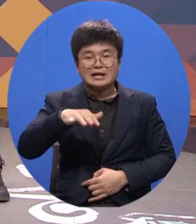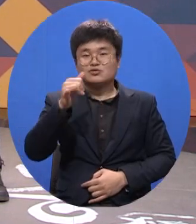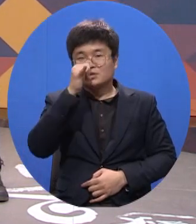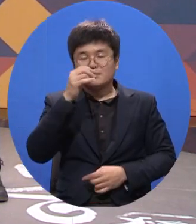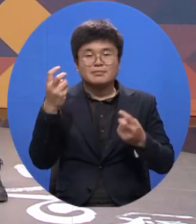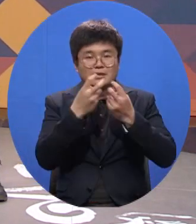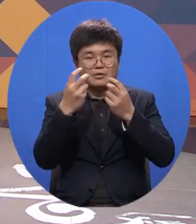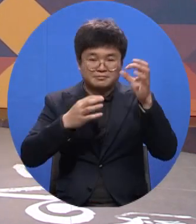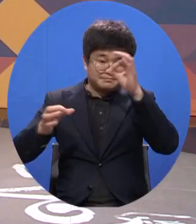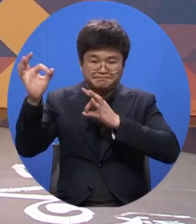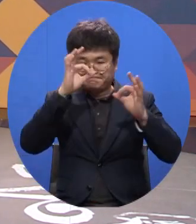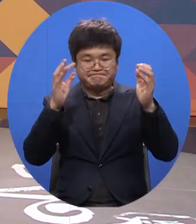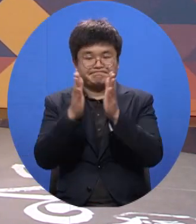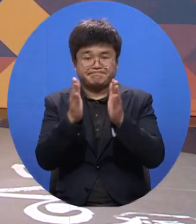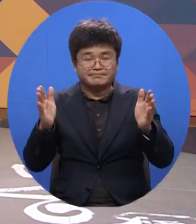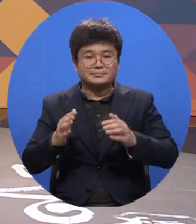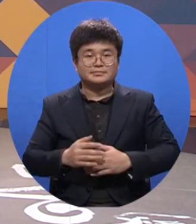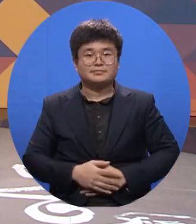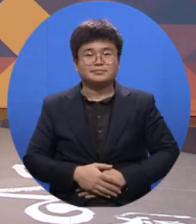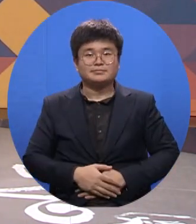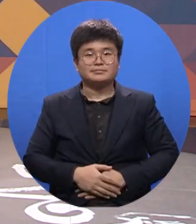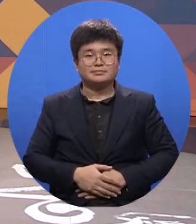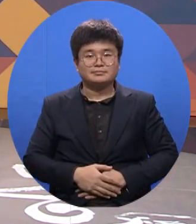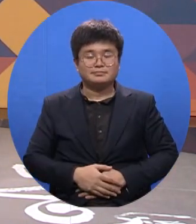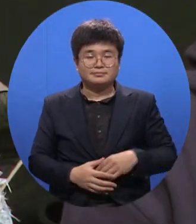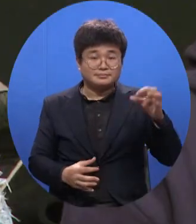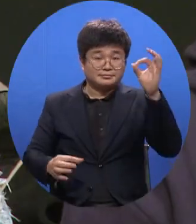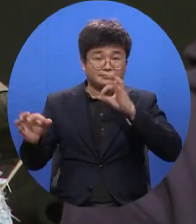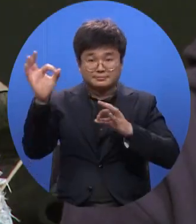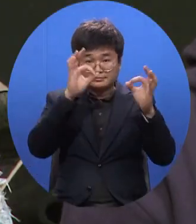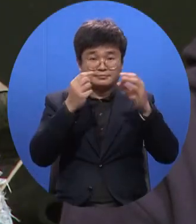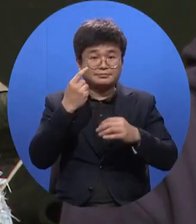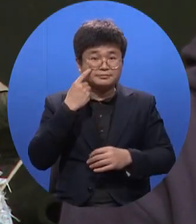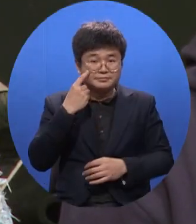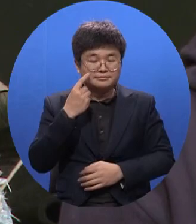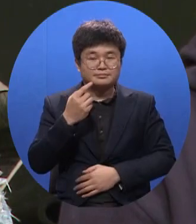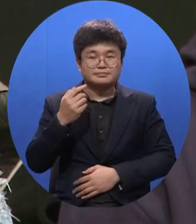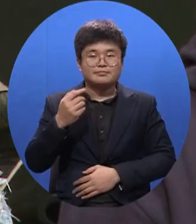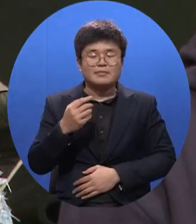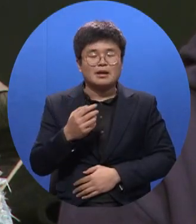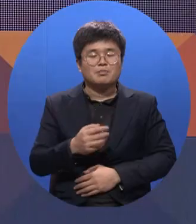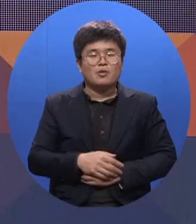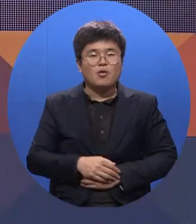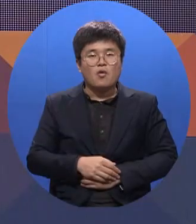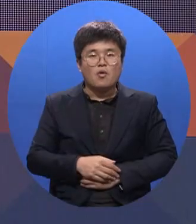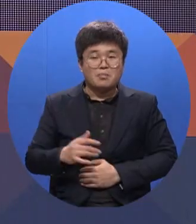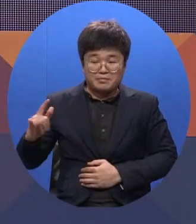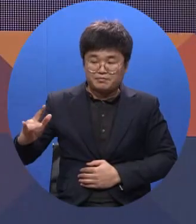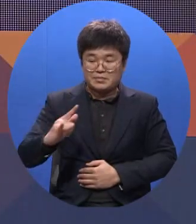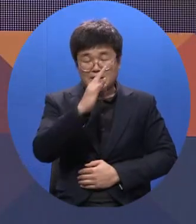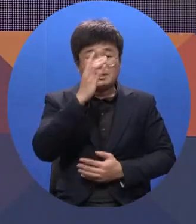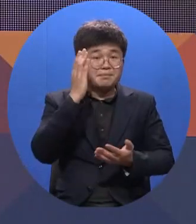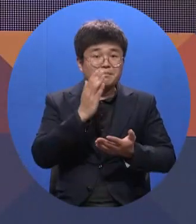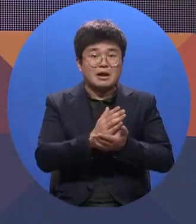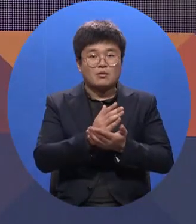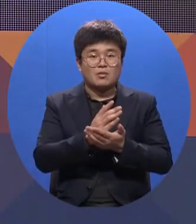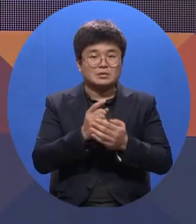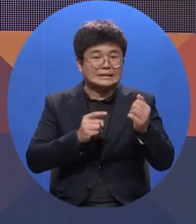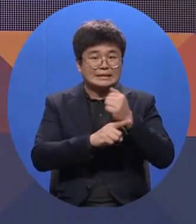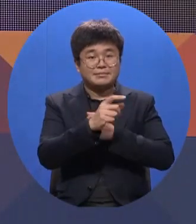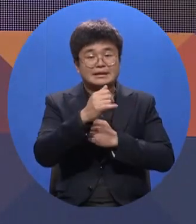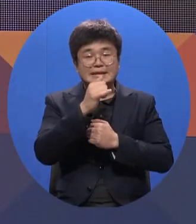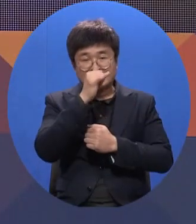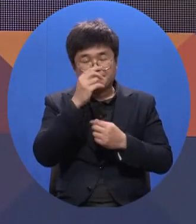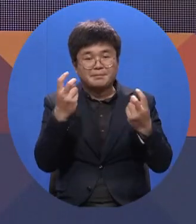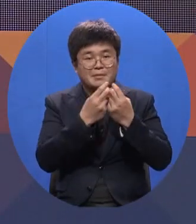찾기 시작했어 네 이제 잣 잡다보니까 아 비행기 말고 좀 더 의미 있는 방법으로